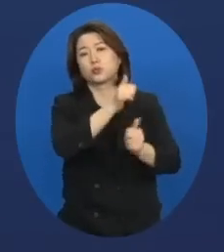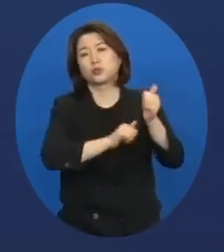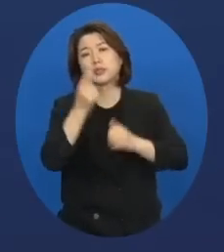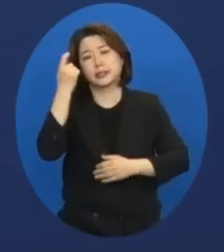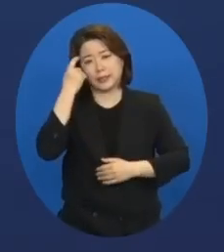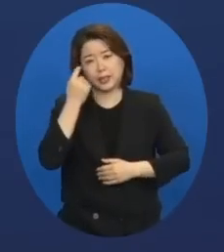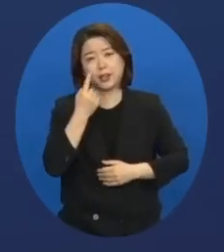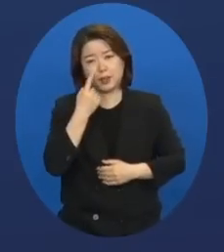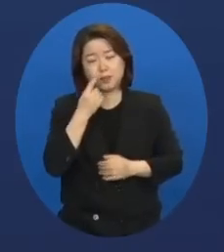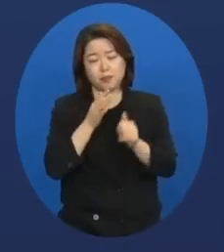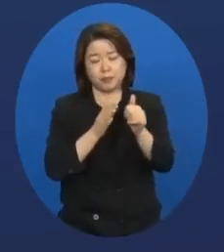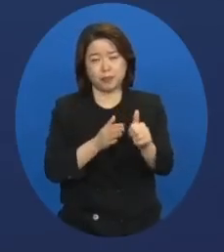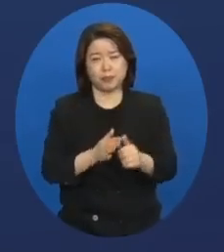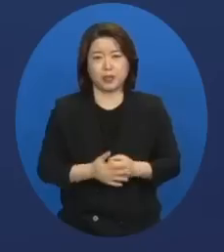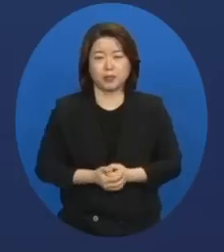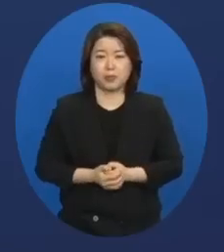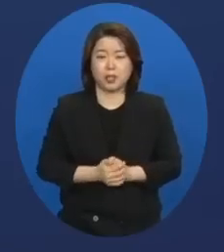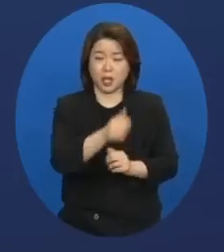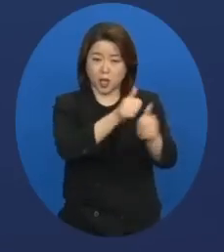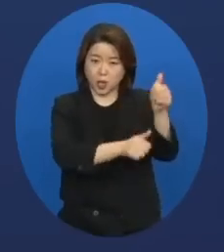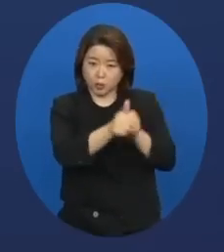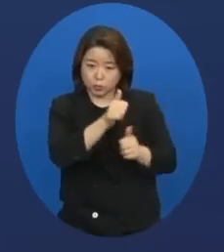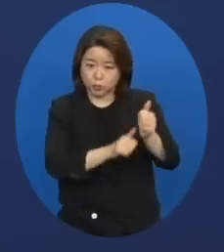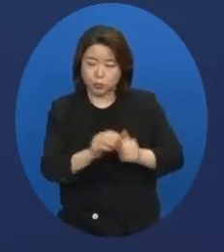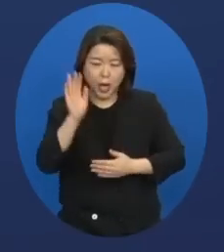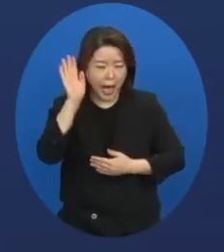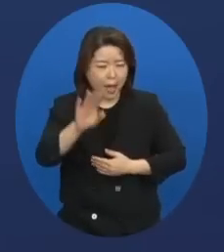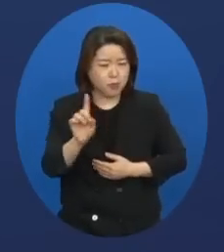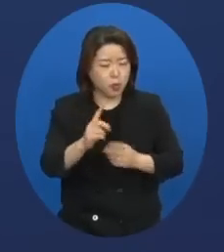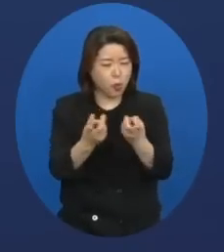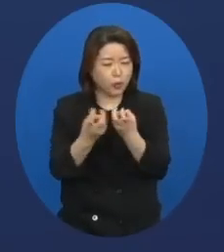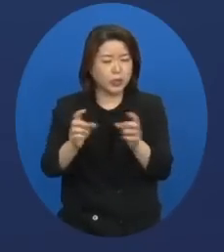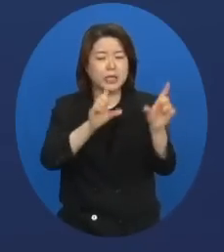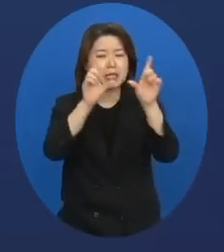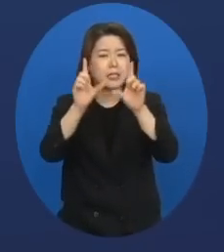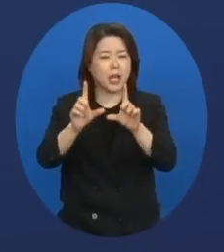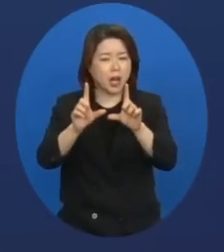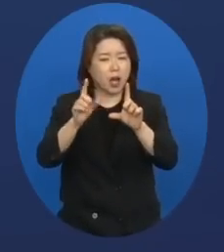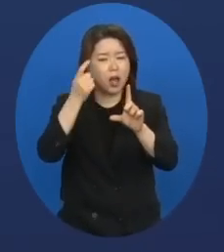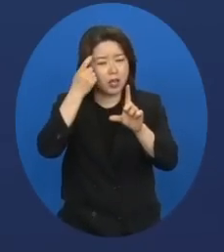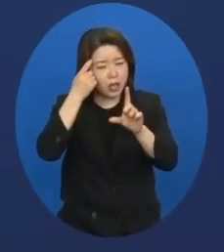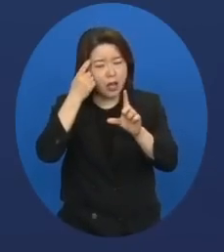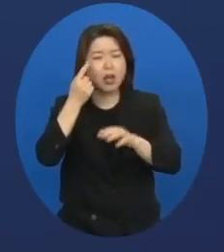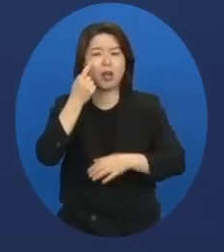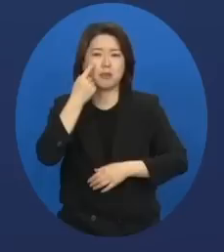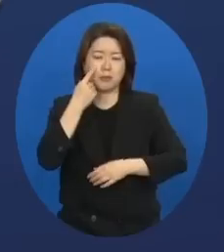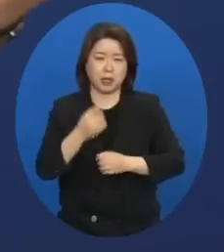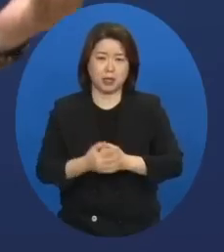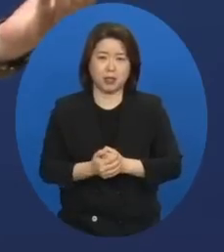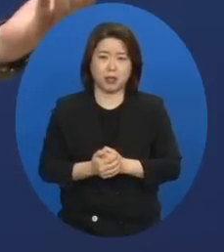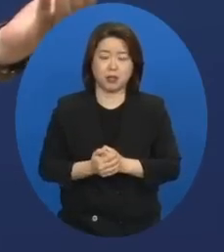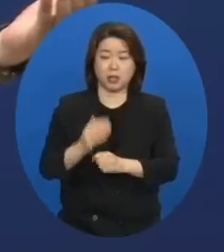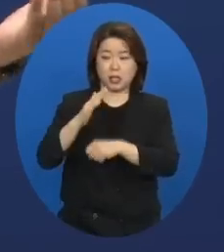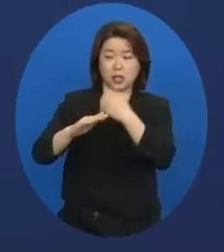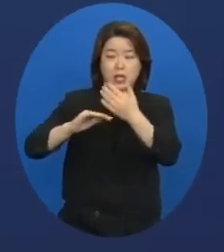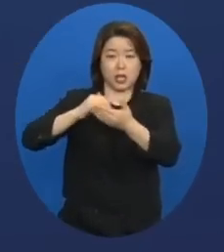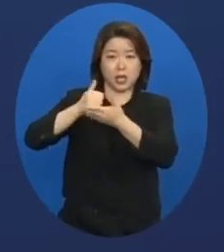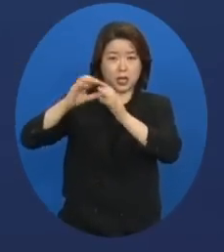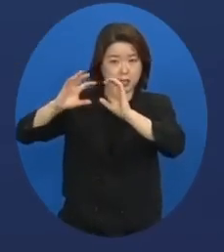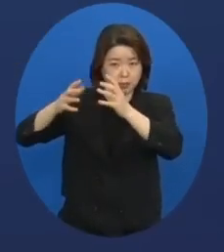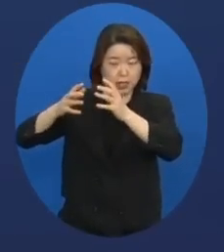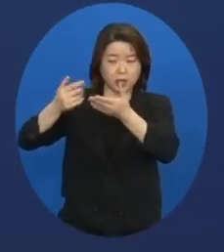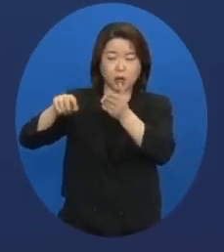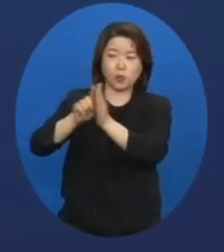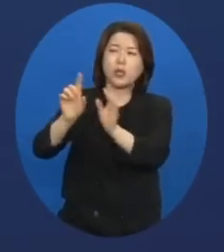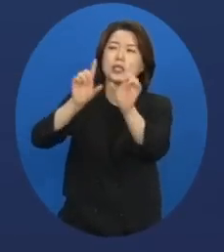해야 됩니다. 후손들이 어떻게 살아갈까도 생각해야 합니다. 하나님의 나라를 위해서 살으라,